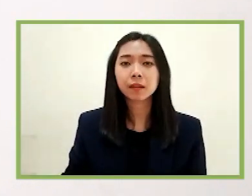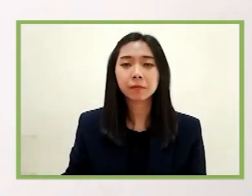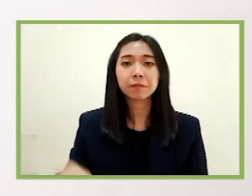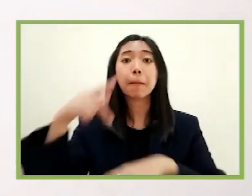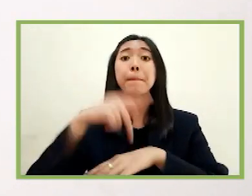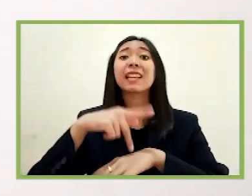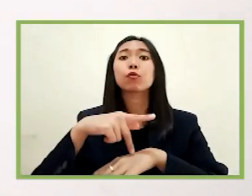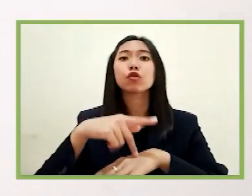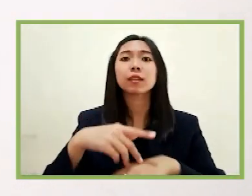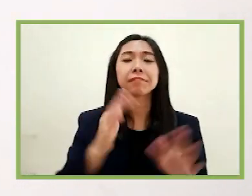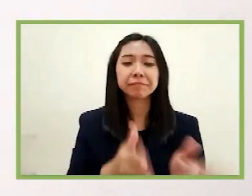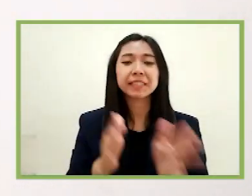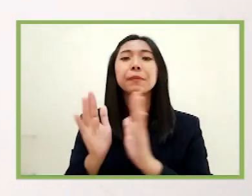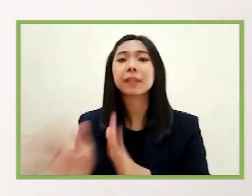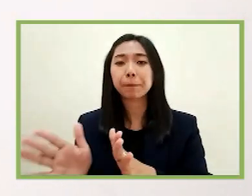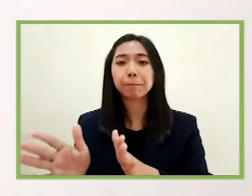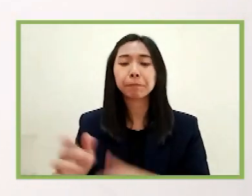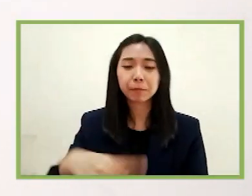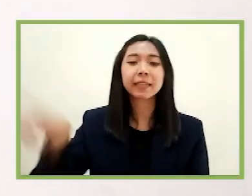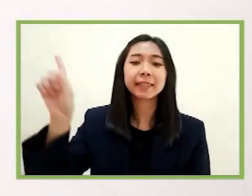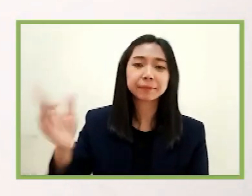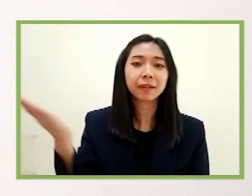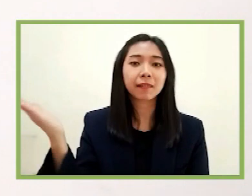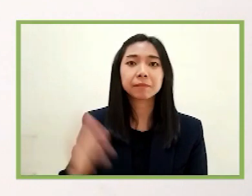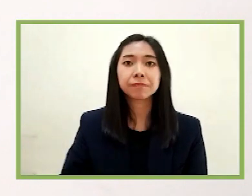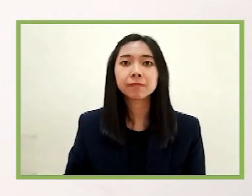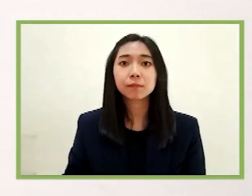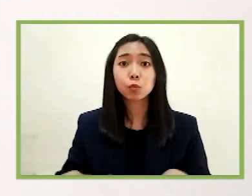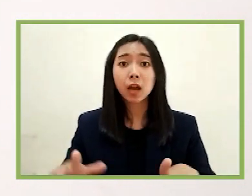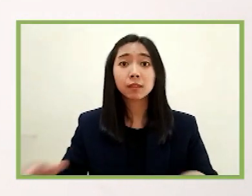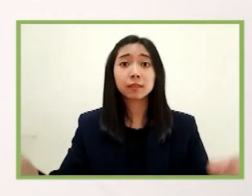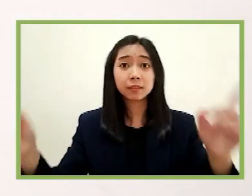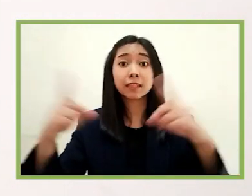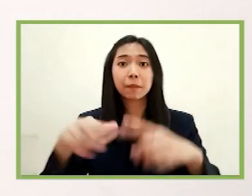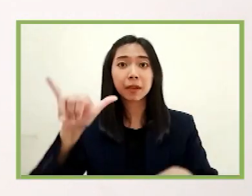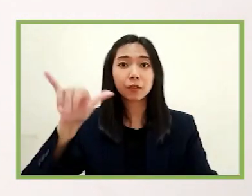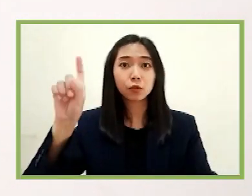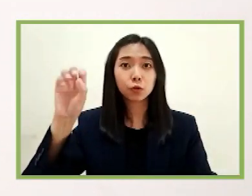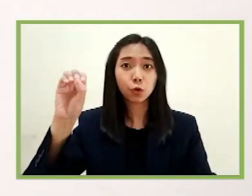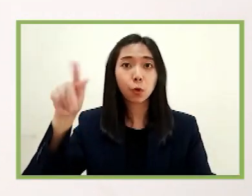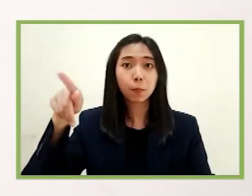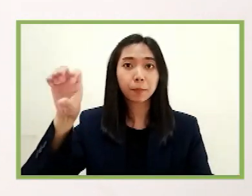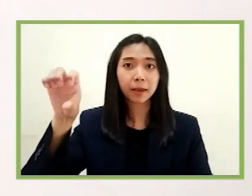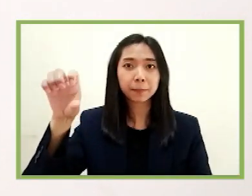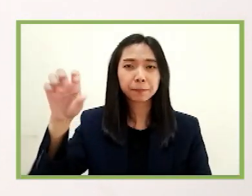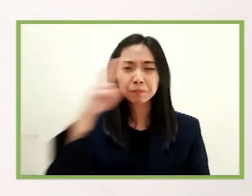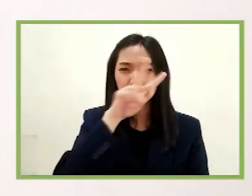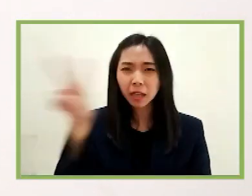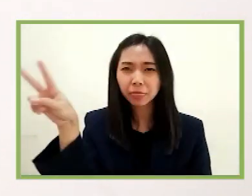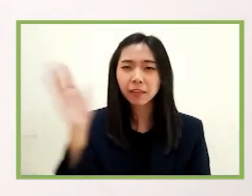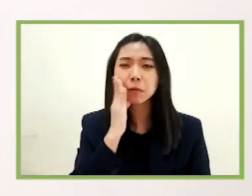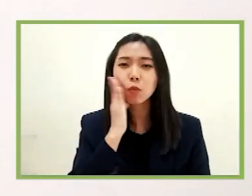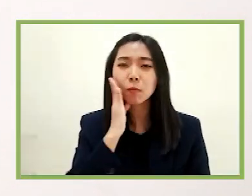Petrus dan berangkat bersama-sama dengan mereka setelah sampai disana ia dibawa ke ruang atas dan semua janda